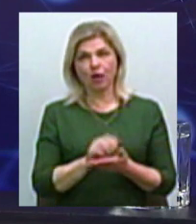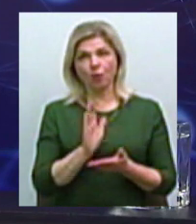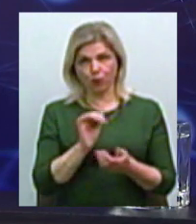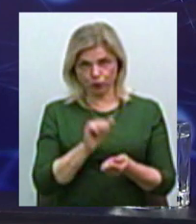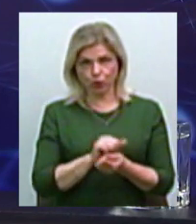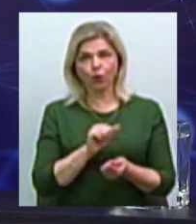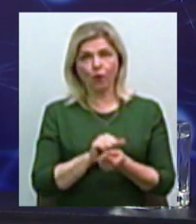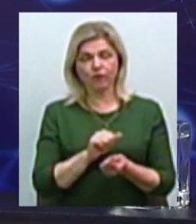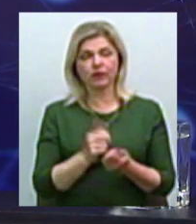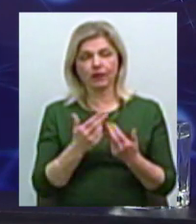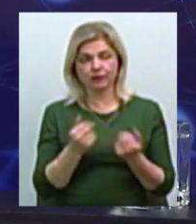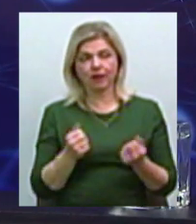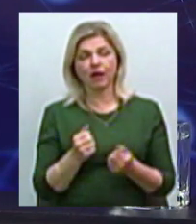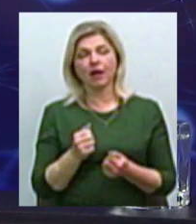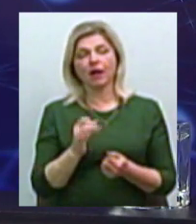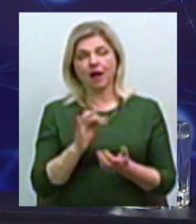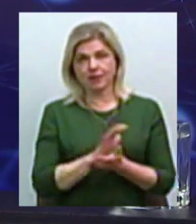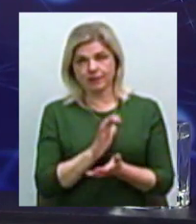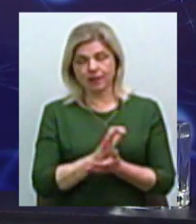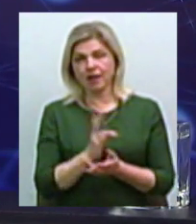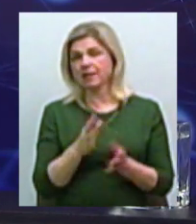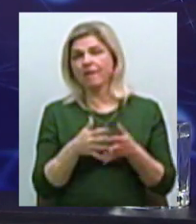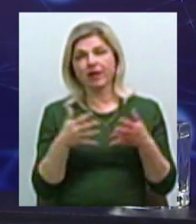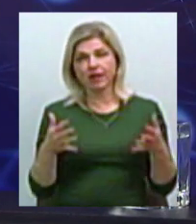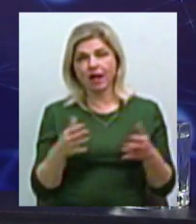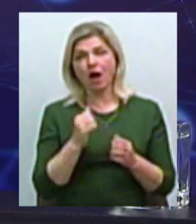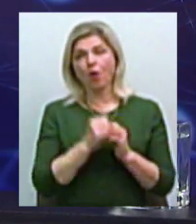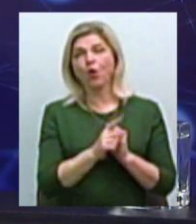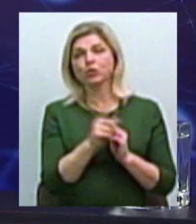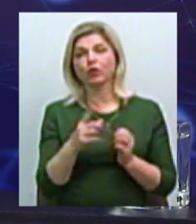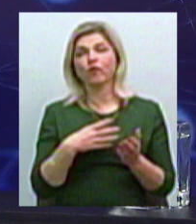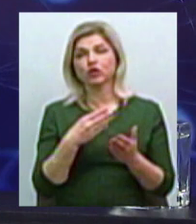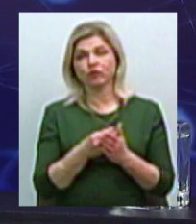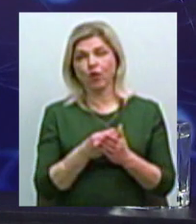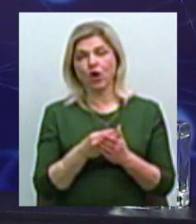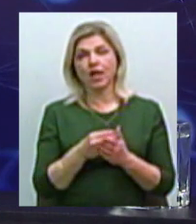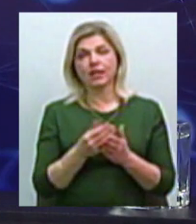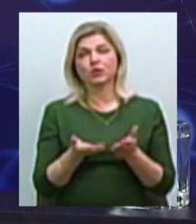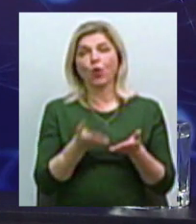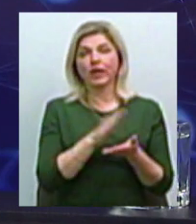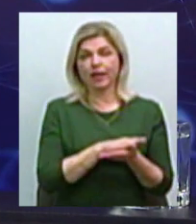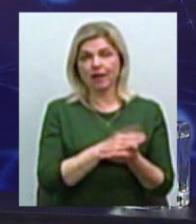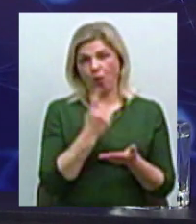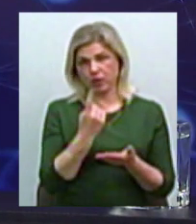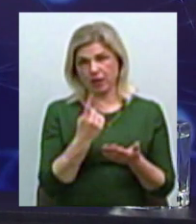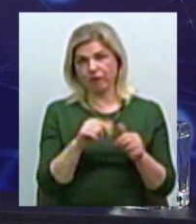все ж таки видання? Так, як звичайна газета, невелика, у кожного своя сторінка в одному форматі, і це буде як